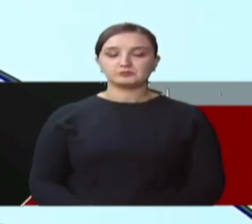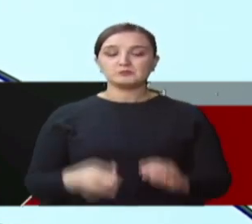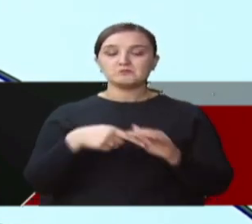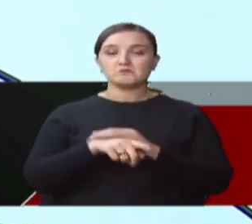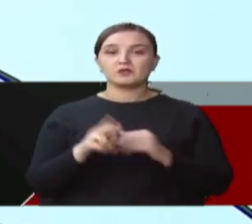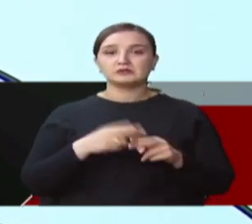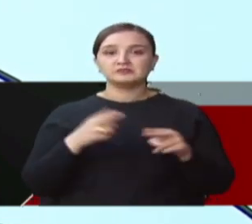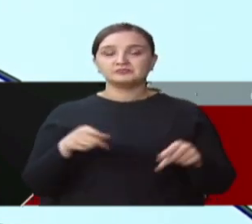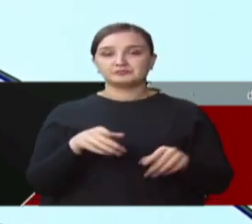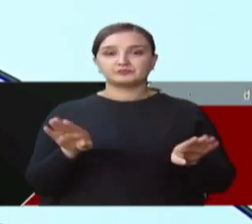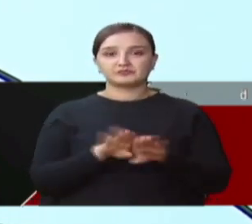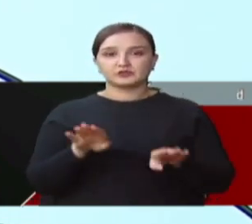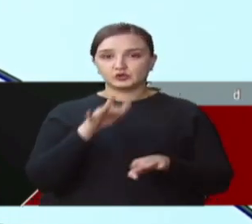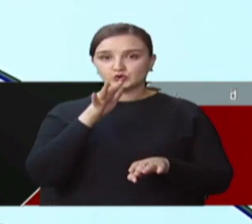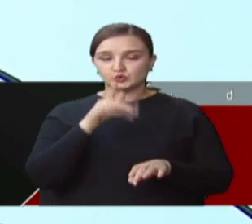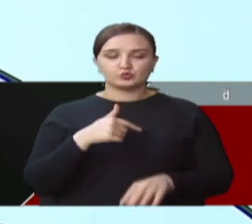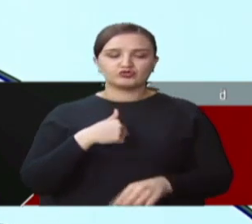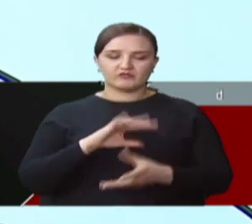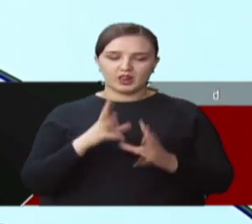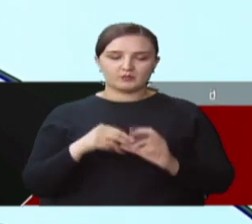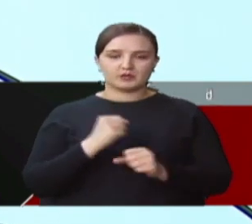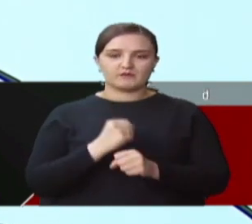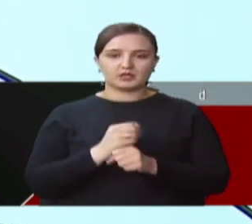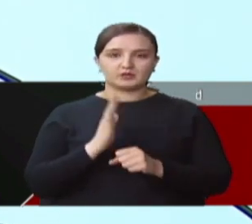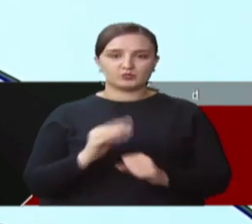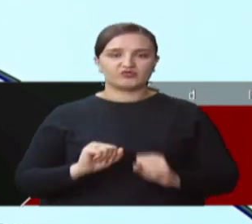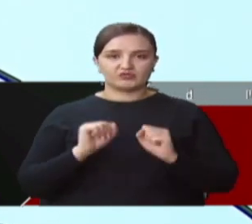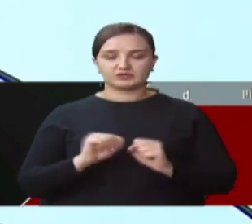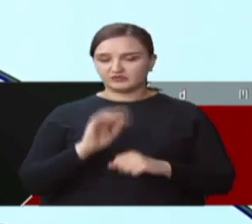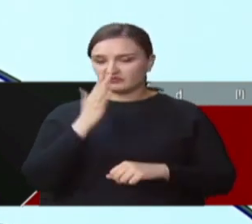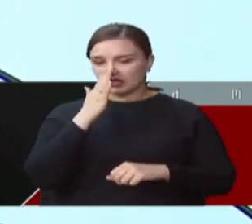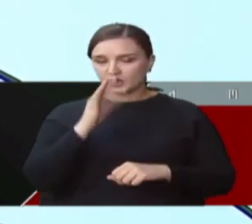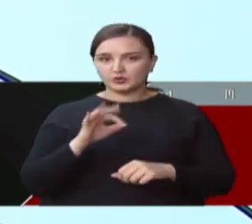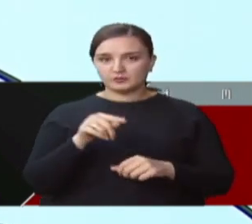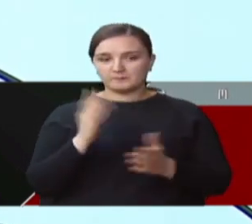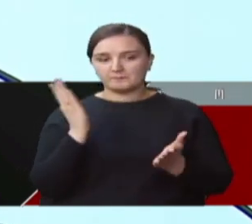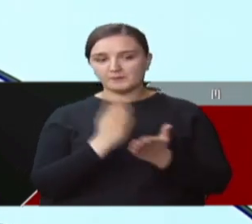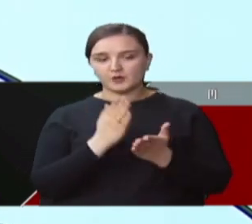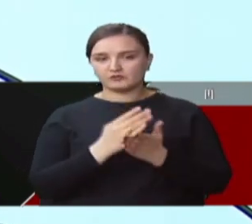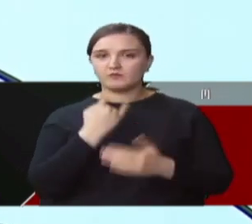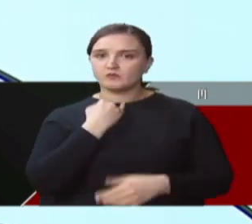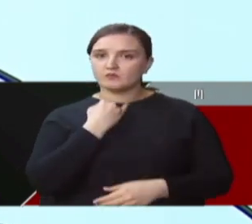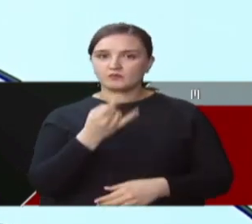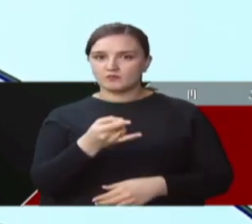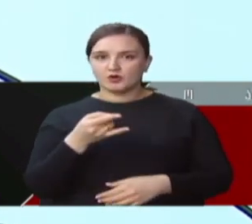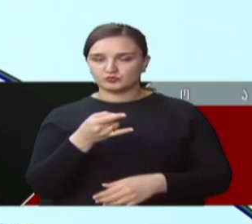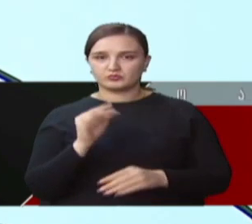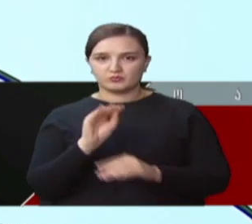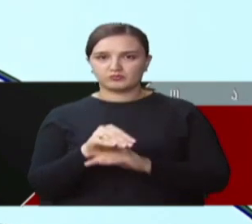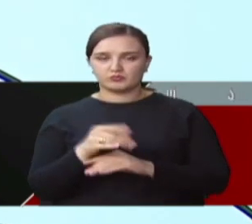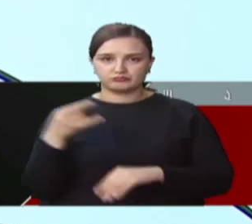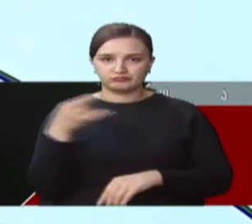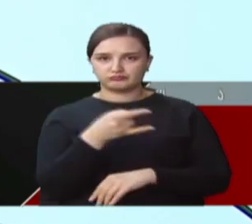Მეტროსადგურის დაკეტვის პერიოდში ყველაფერს გავაკეთებ და ვეცდებით, რომ ვარკეთილის მიმართულებით სამარშრუტო ხაზები